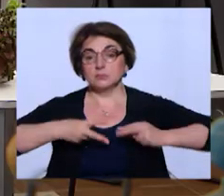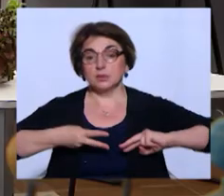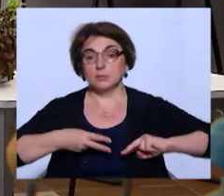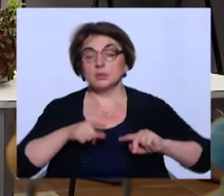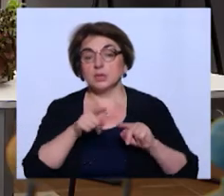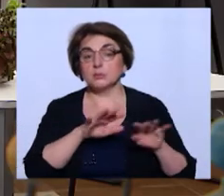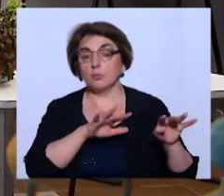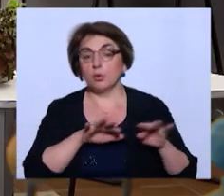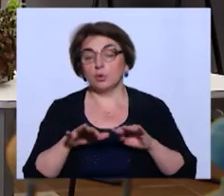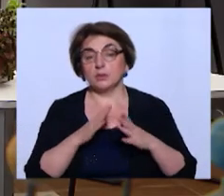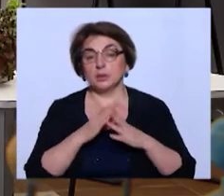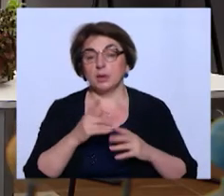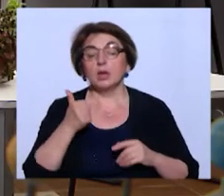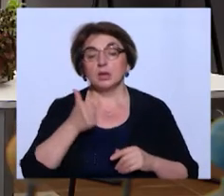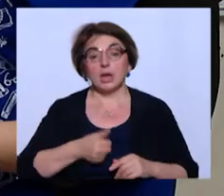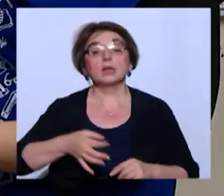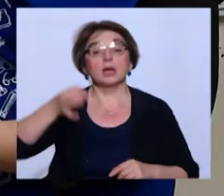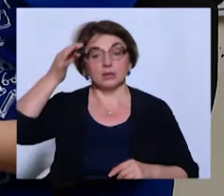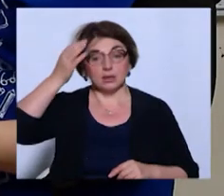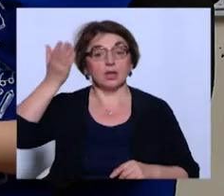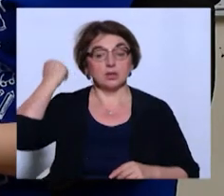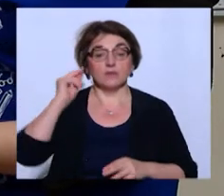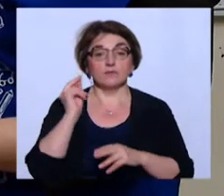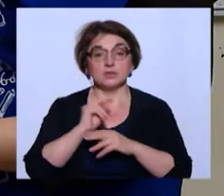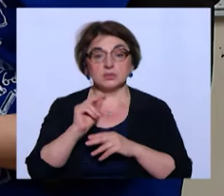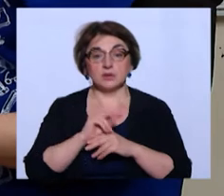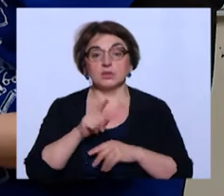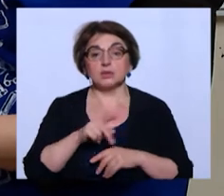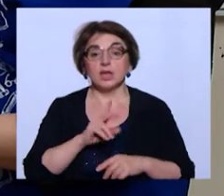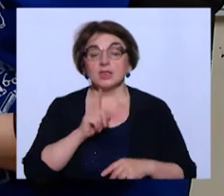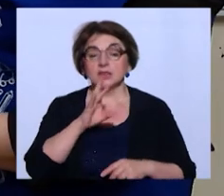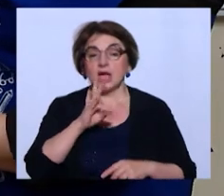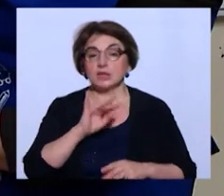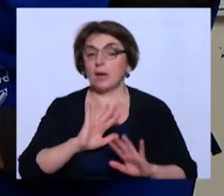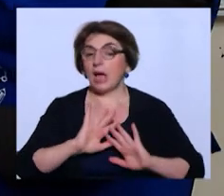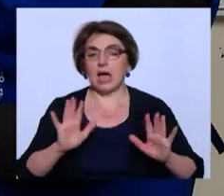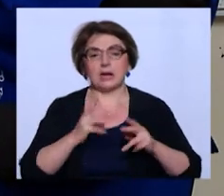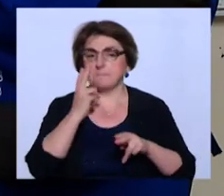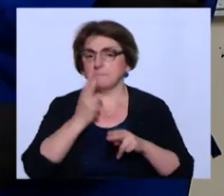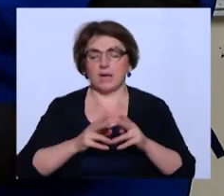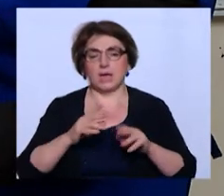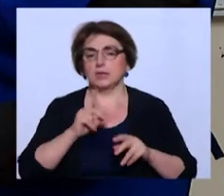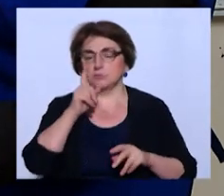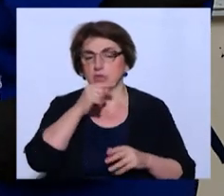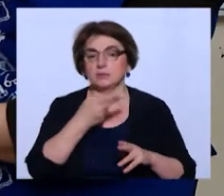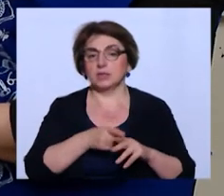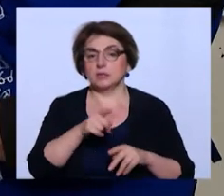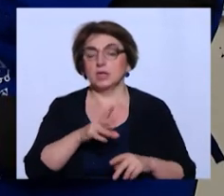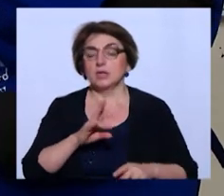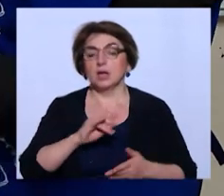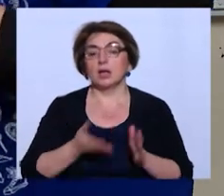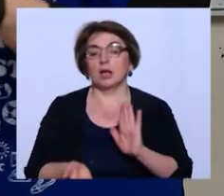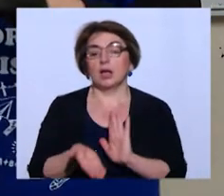ამასაც გახსენებ, რომ კარგად გავიხსენოთ. ჰაშორი CO3 ნახში მჟავა, არამდგრადი მჟავა და ამიტომ